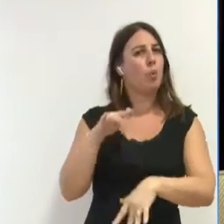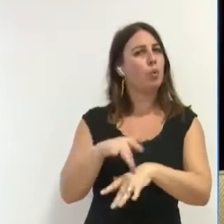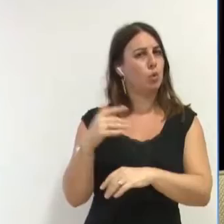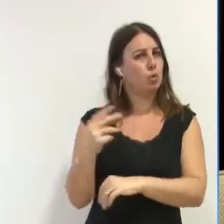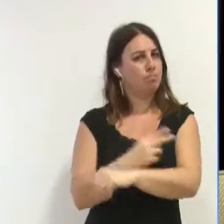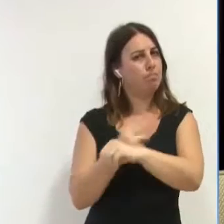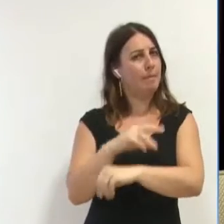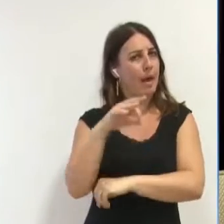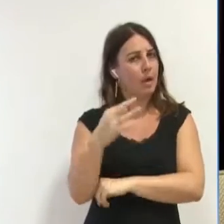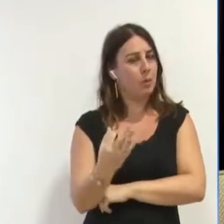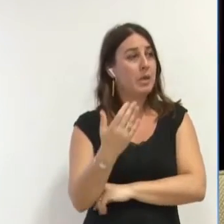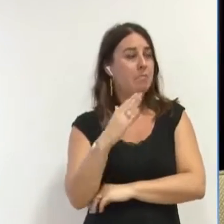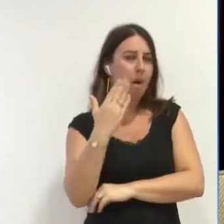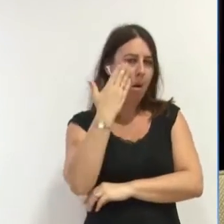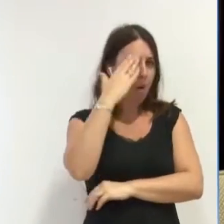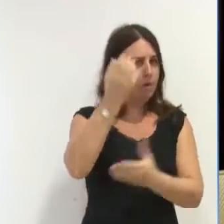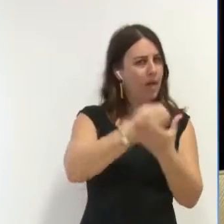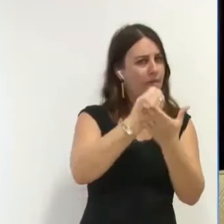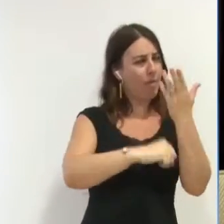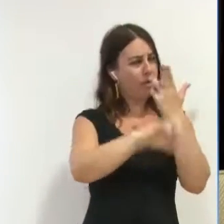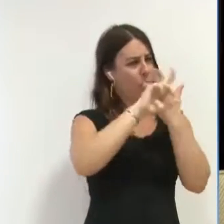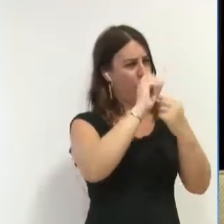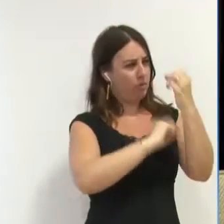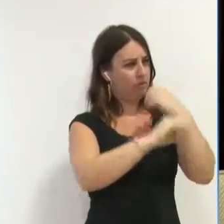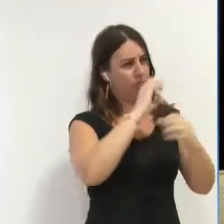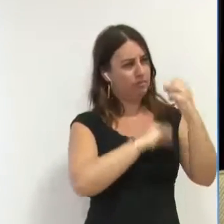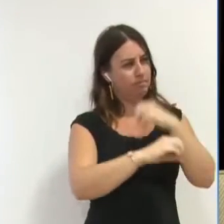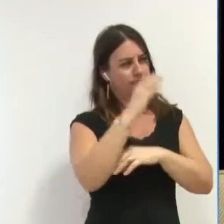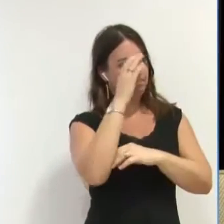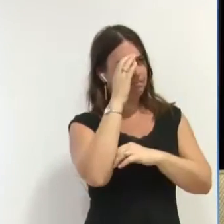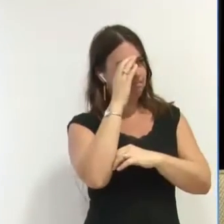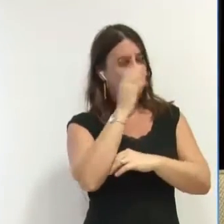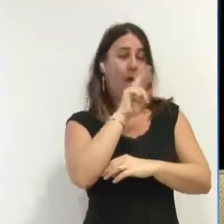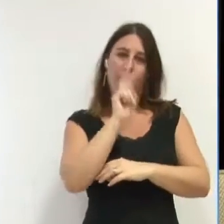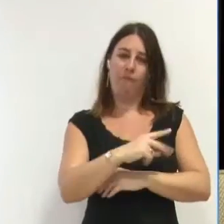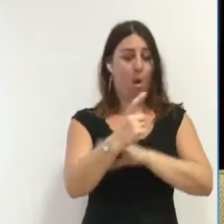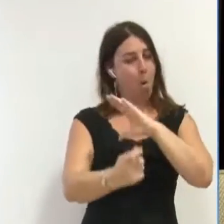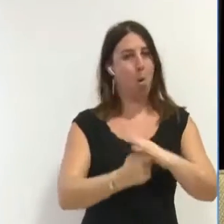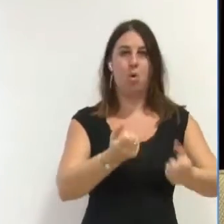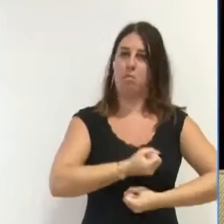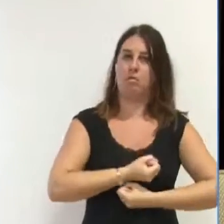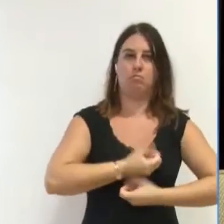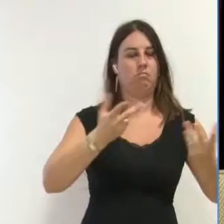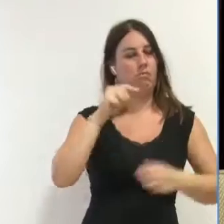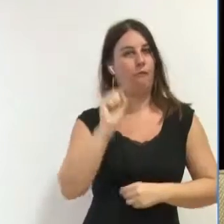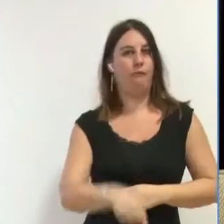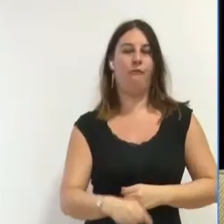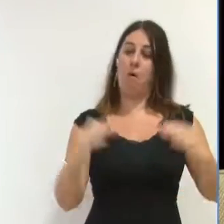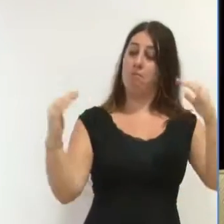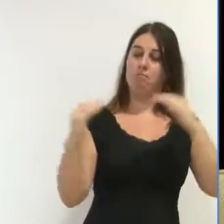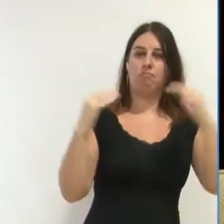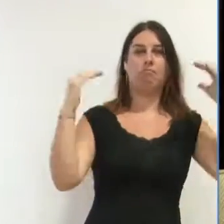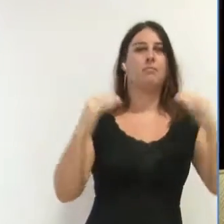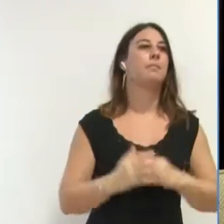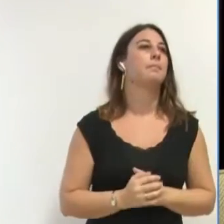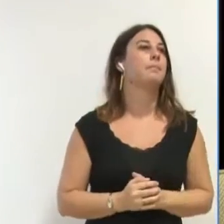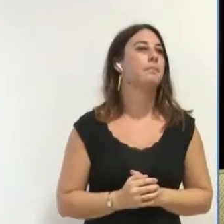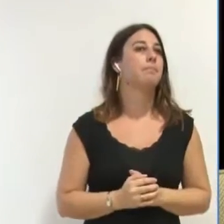mais certains éléments de votre réponse justifient pleinement que nous reposions à nouveau notre